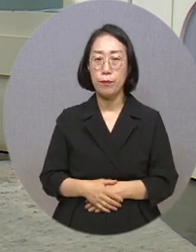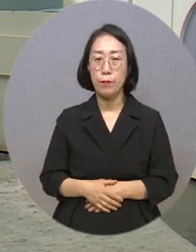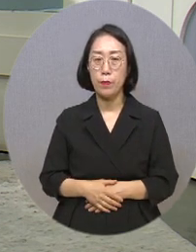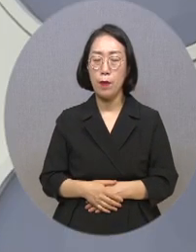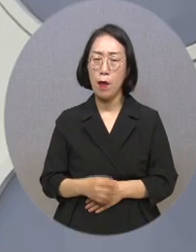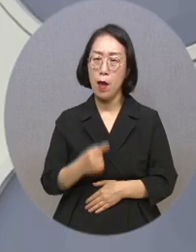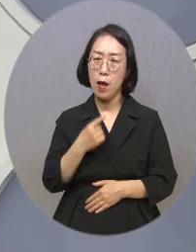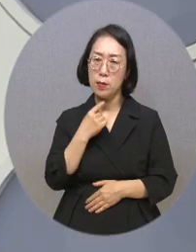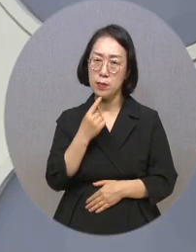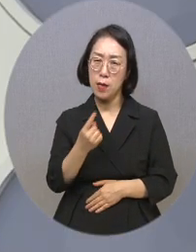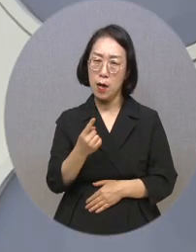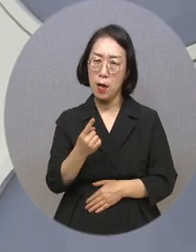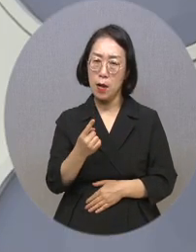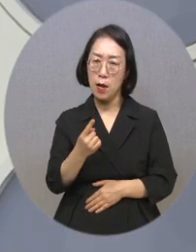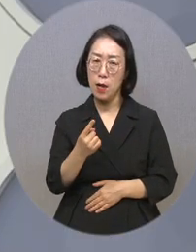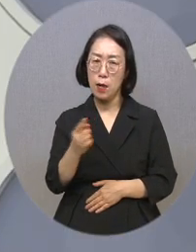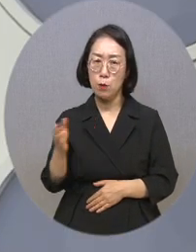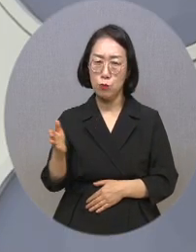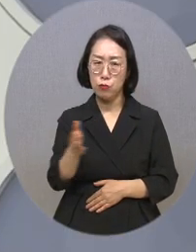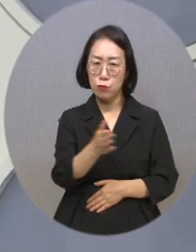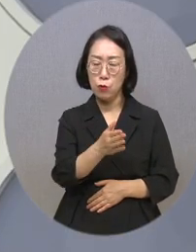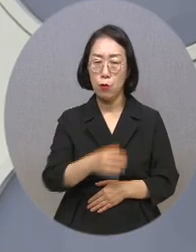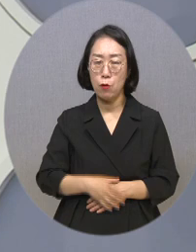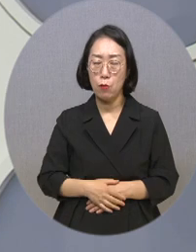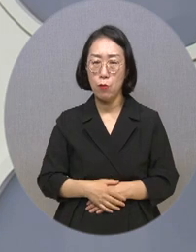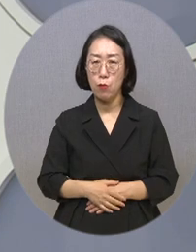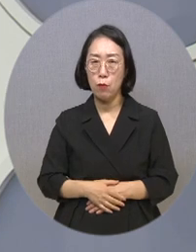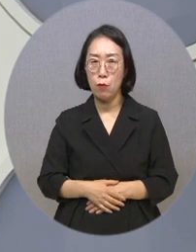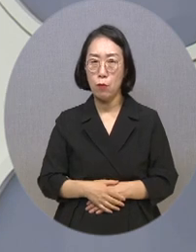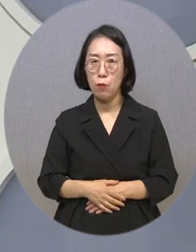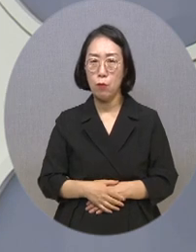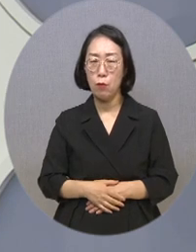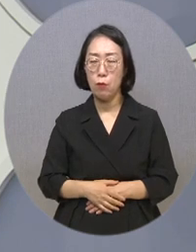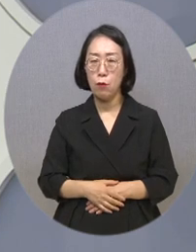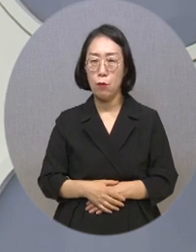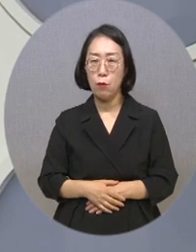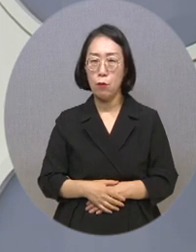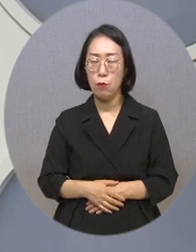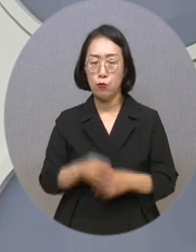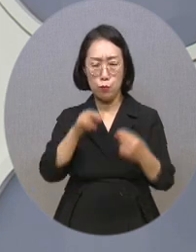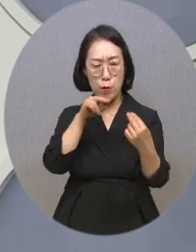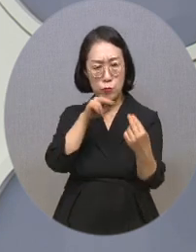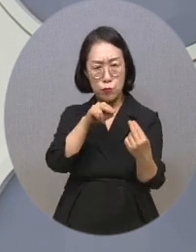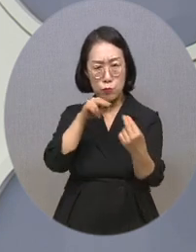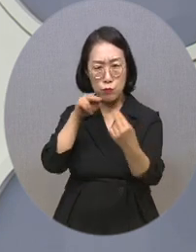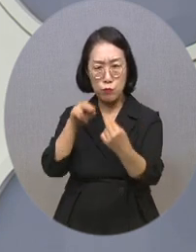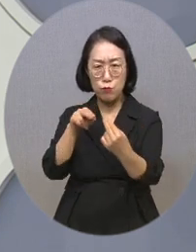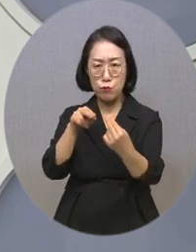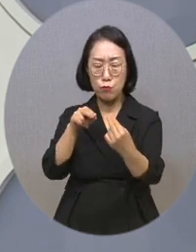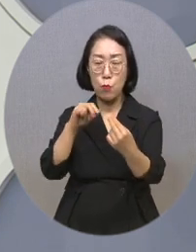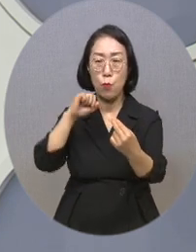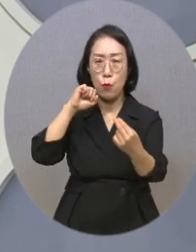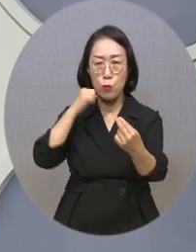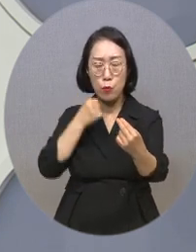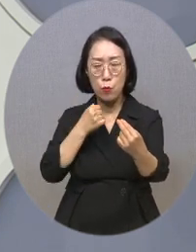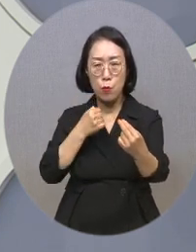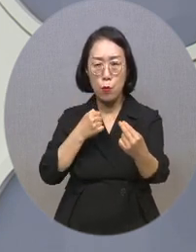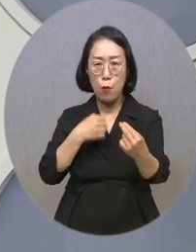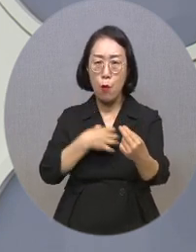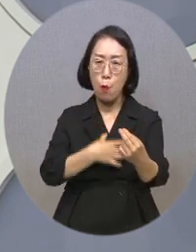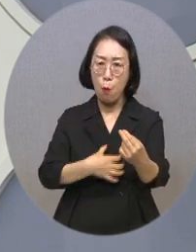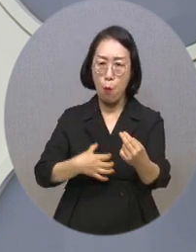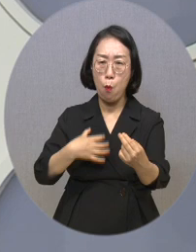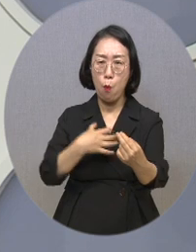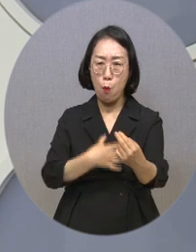한 살 조금 넘어서부터 저기 그 눈 맞춤이 잘 안 되고 그래서 그런 걱정을